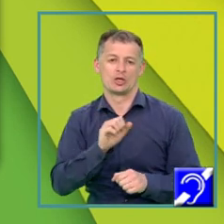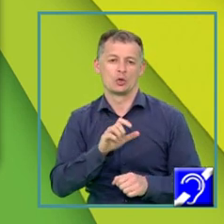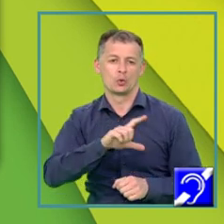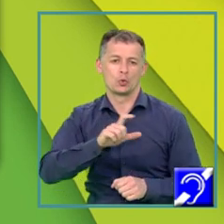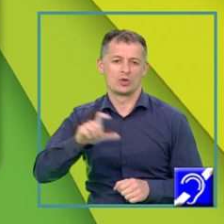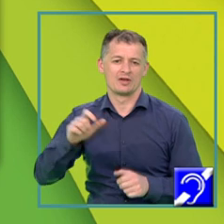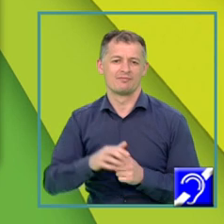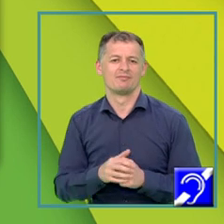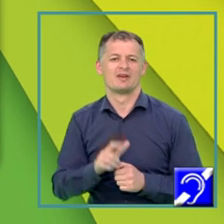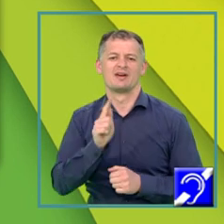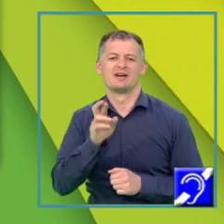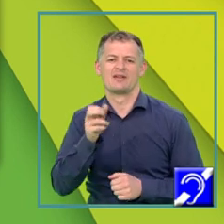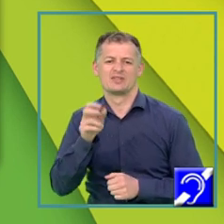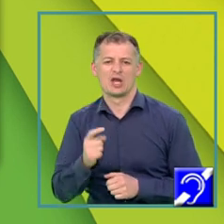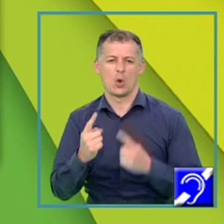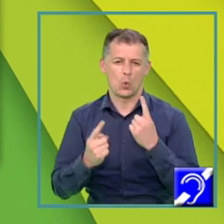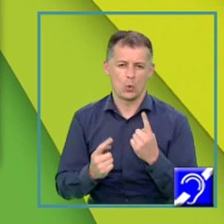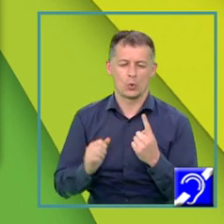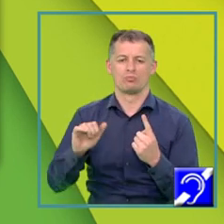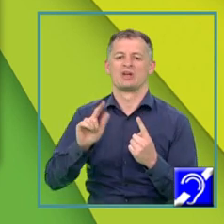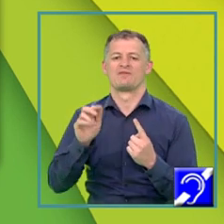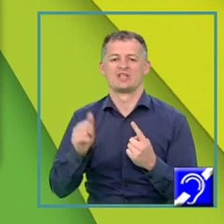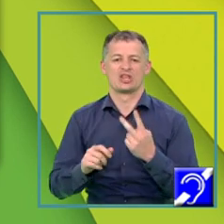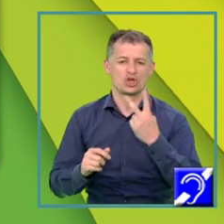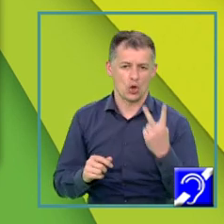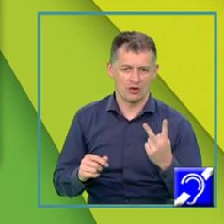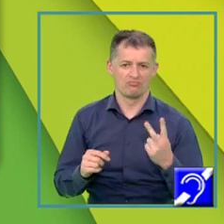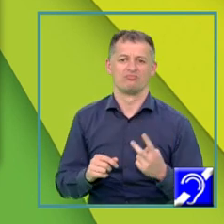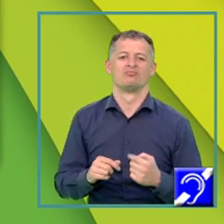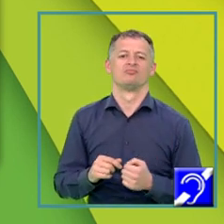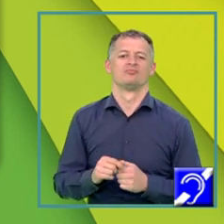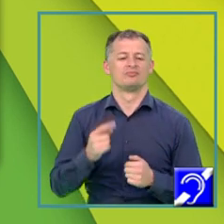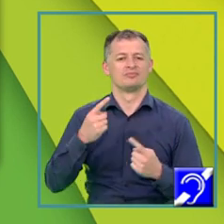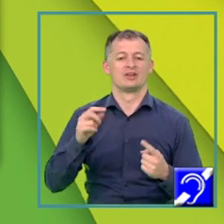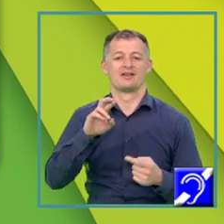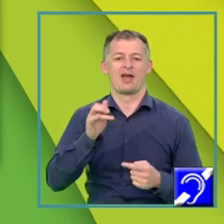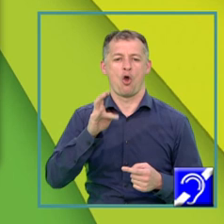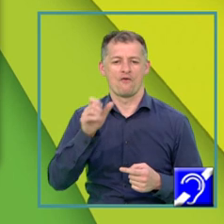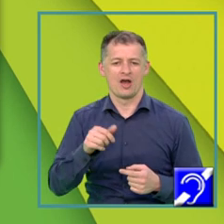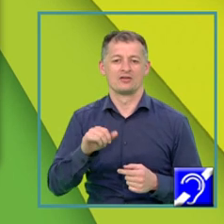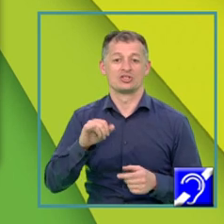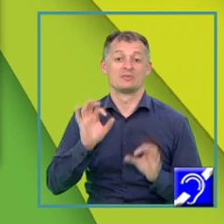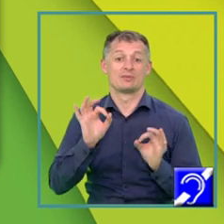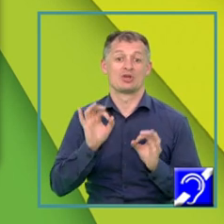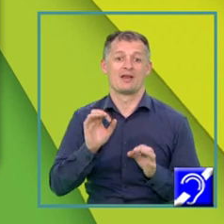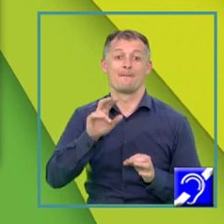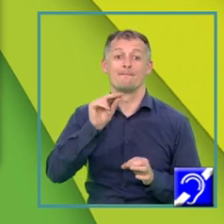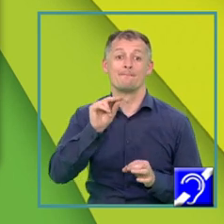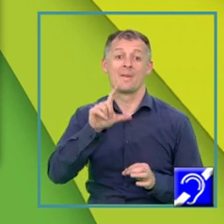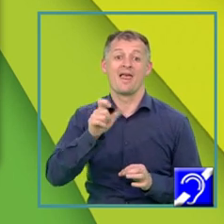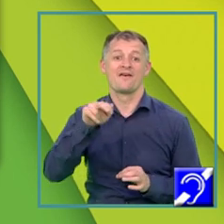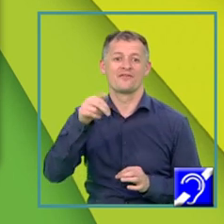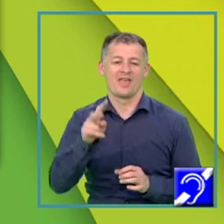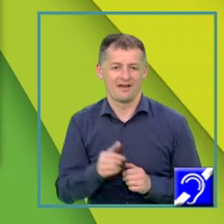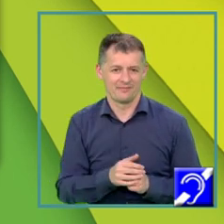de la Grivița 2, de la Rahova, de la Vidin sau de la Smârdat. Însă, mai ales de la Plevna, acolo unde chiar